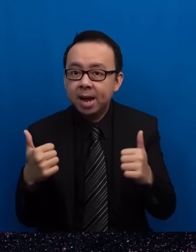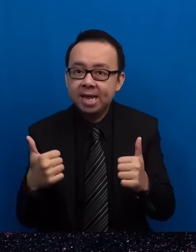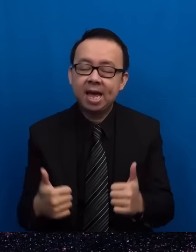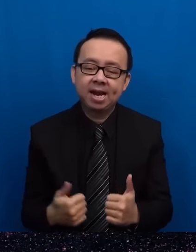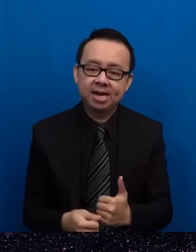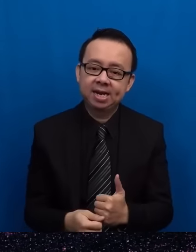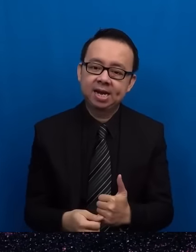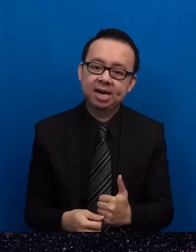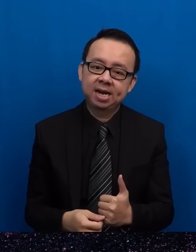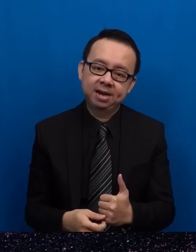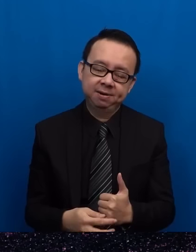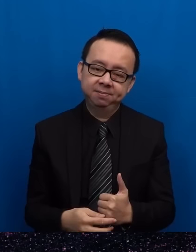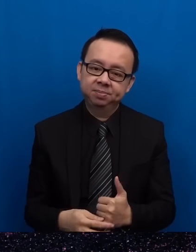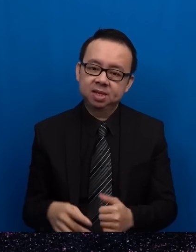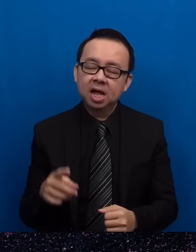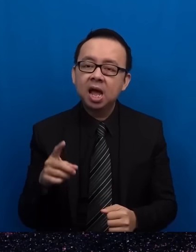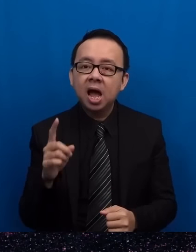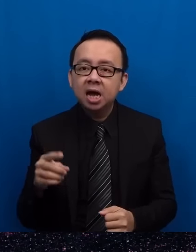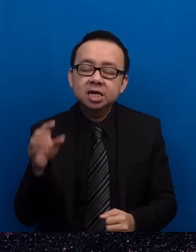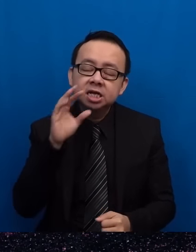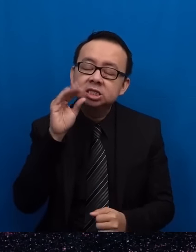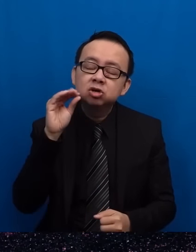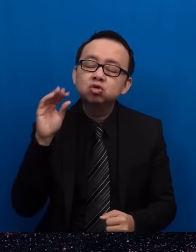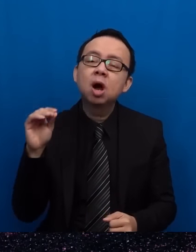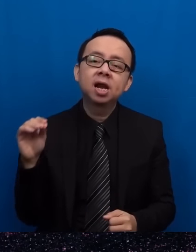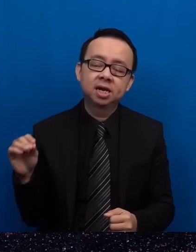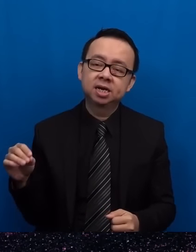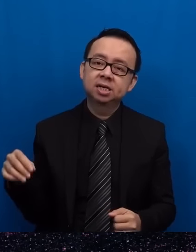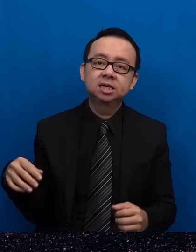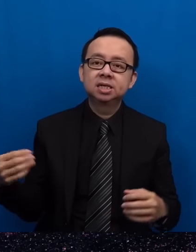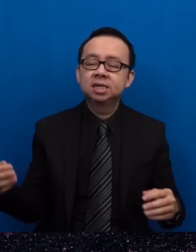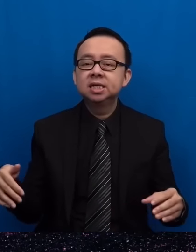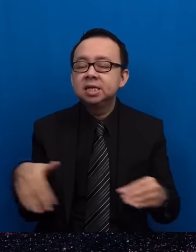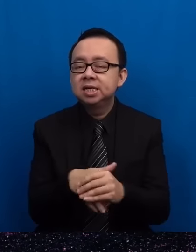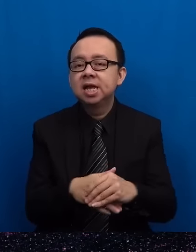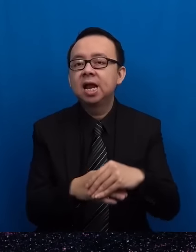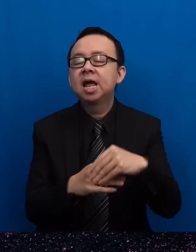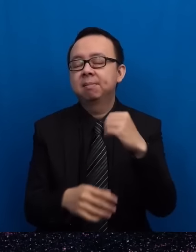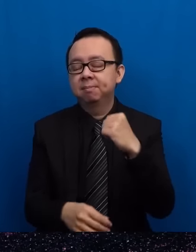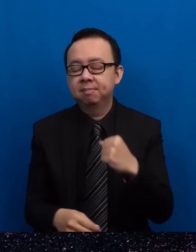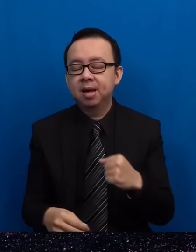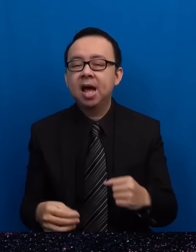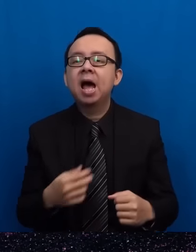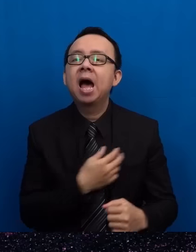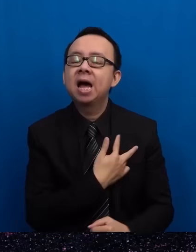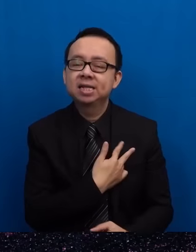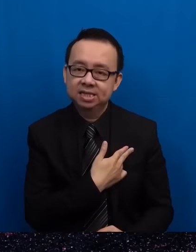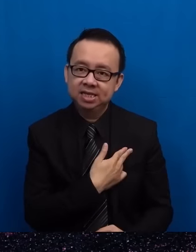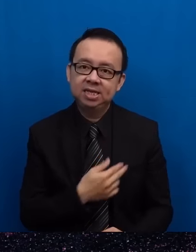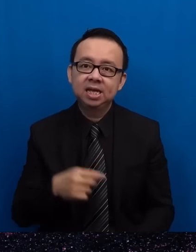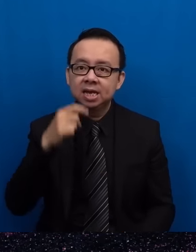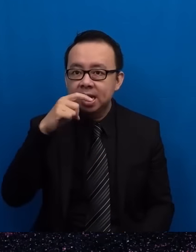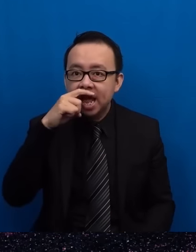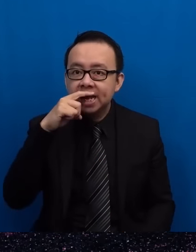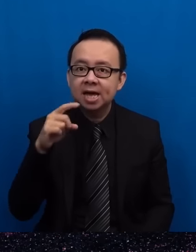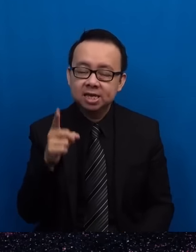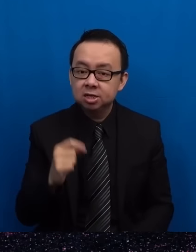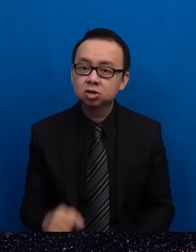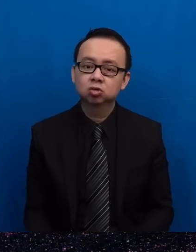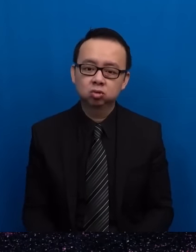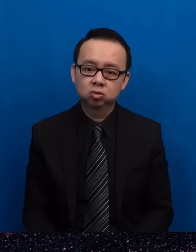Ada sebuah seruan yang berdarah-darah dalam hati anak muda itu. I pray God that she will be able